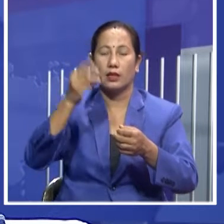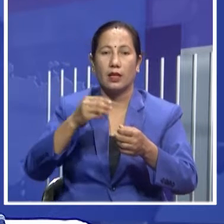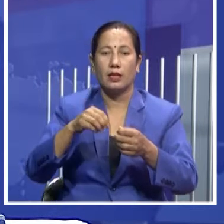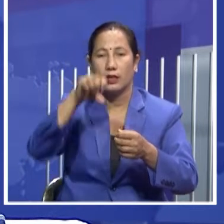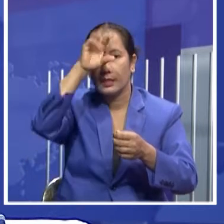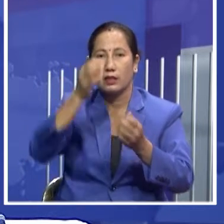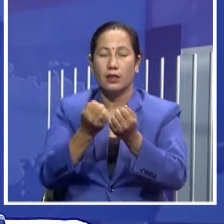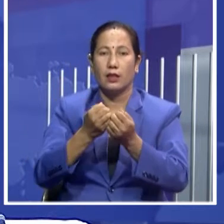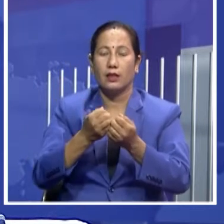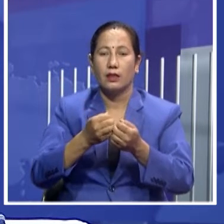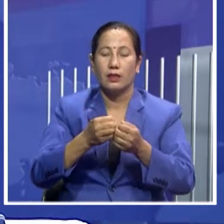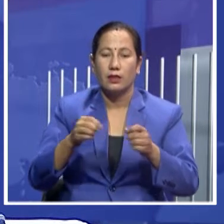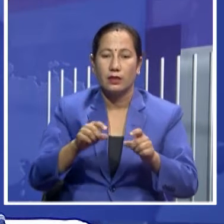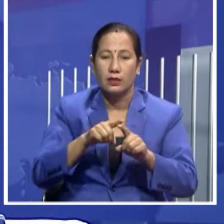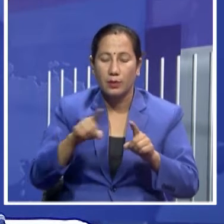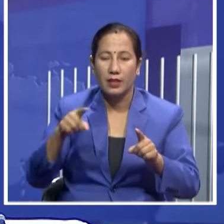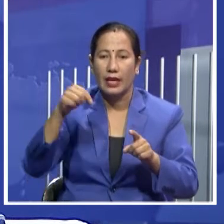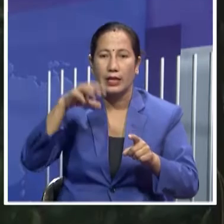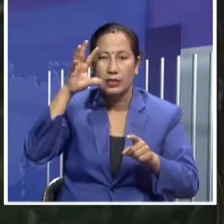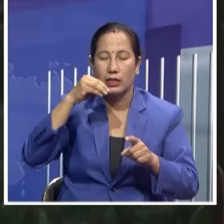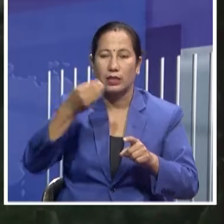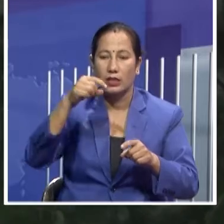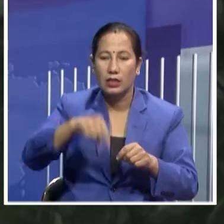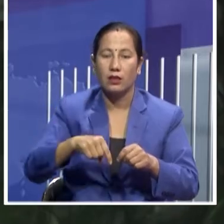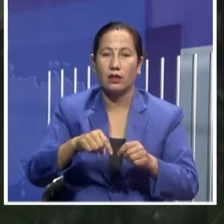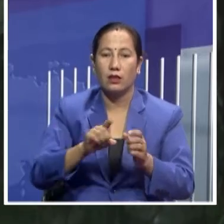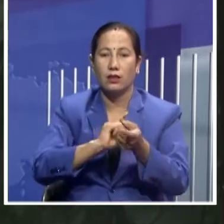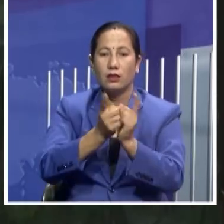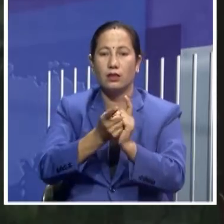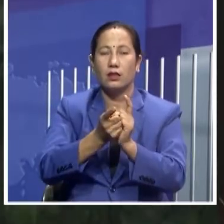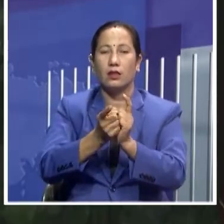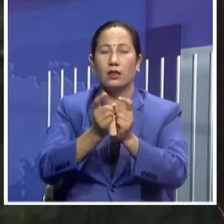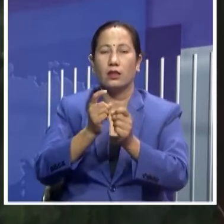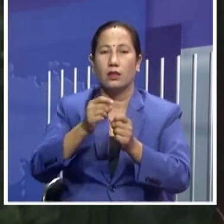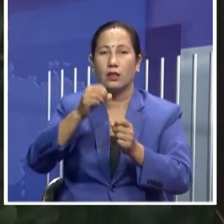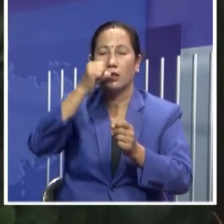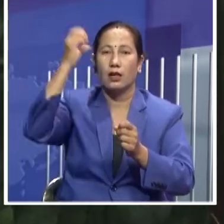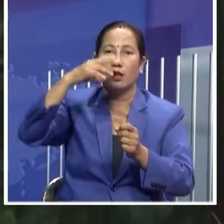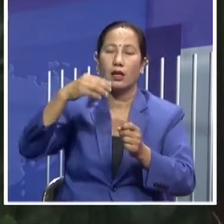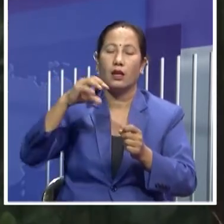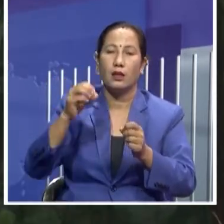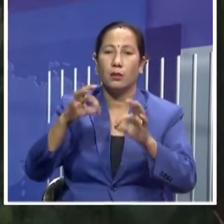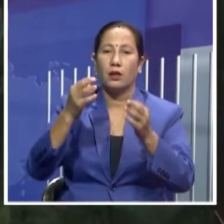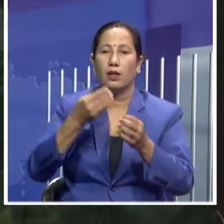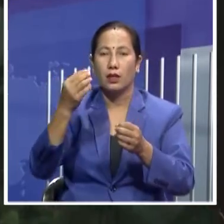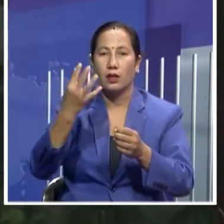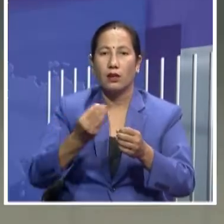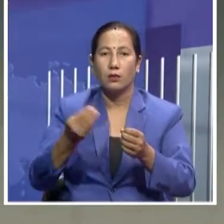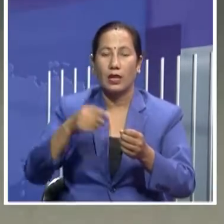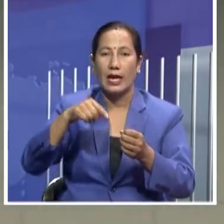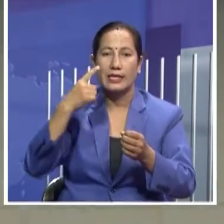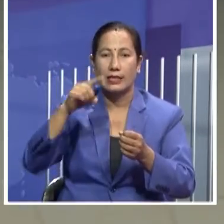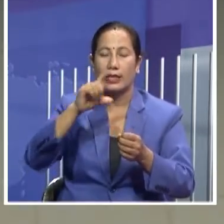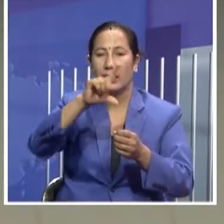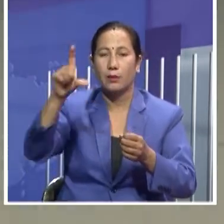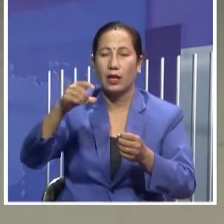छ। न्यूनचापीय रेखा आज रातिदेखि केही तल सरेसँगै मनसुनी गतिविधिको प्रभाव अलिक कम हुने भएको हो। आजदेखि